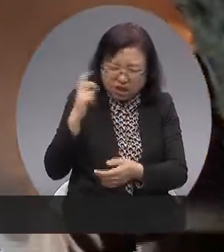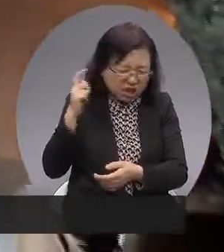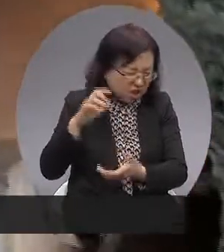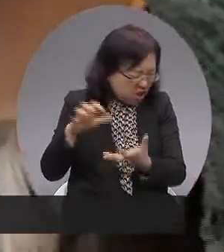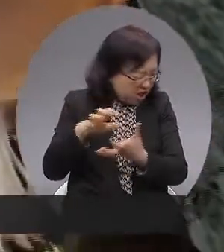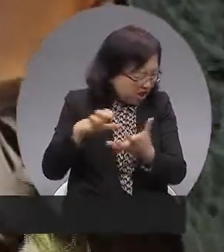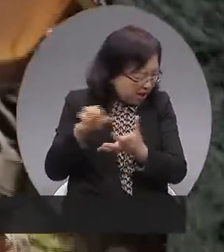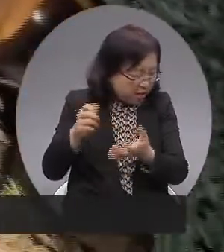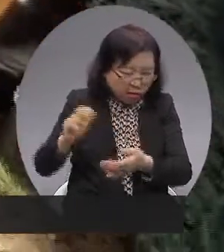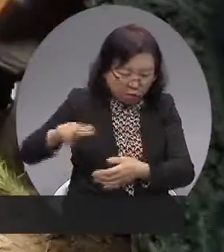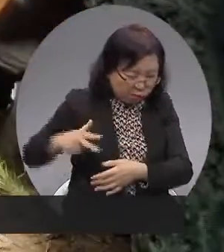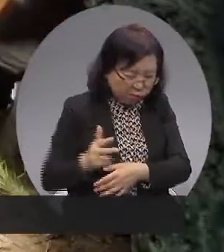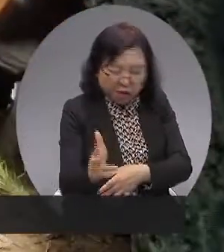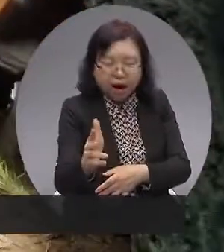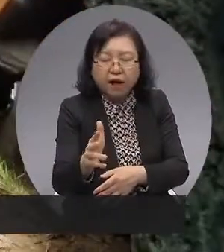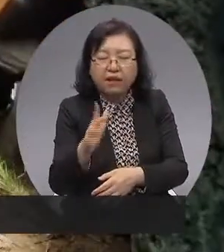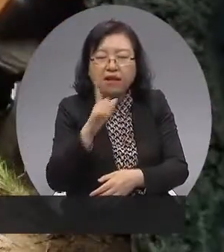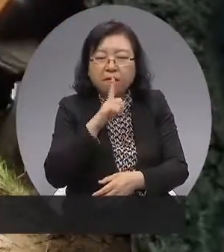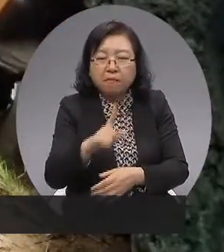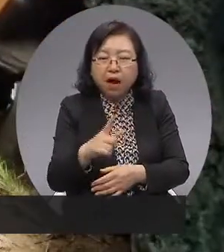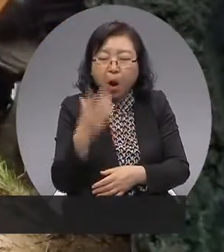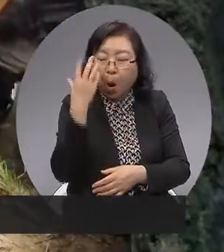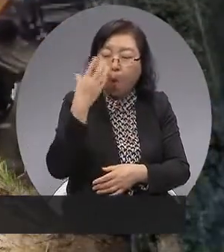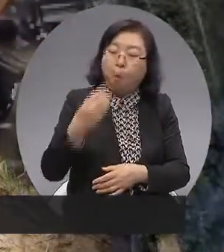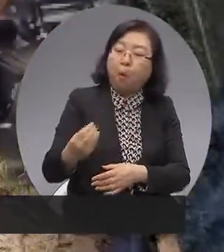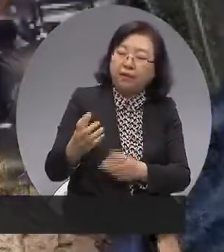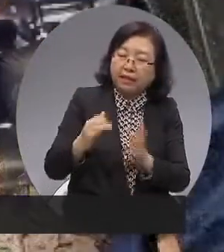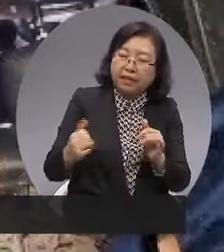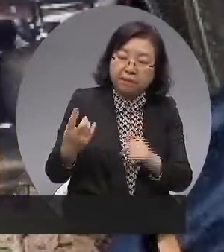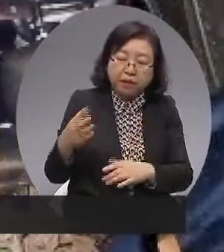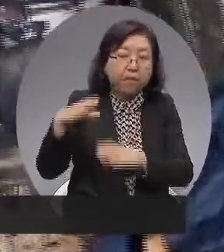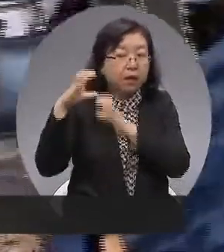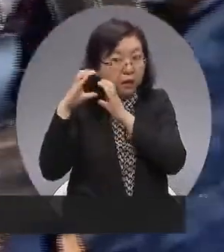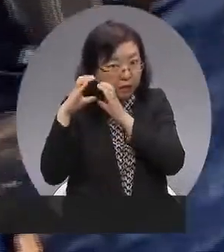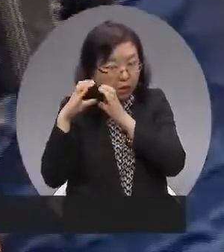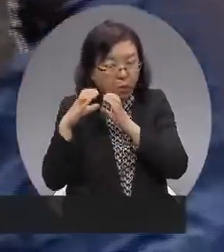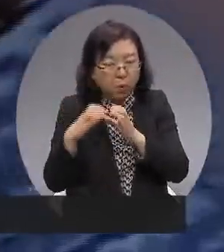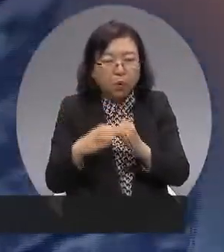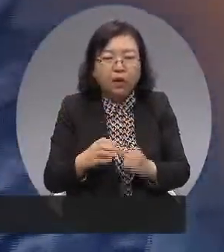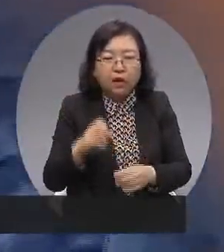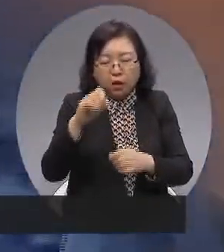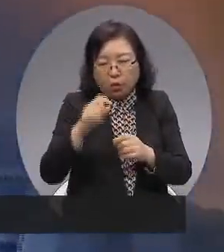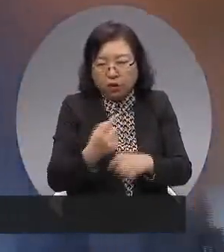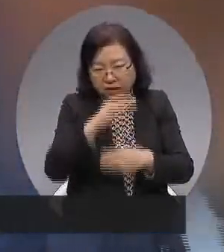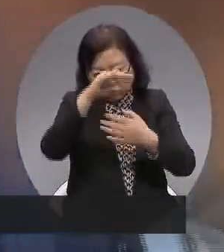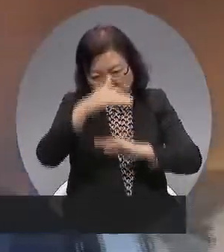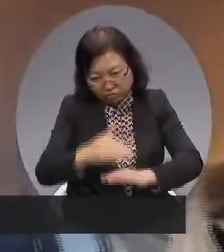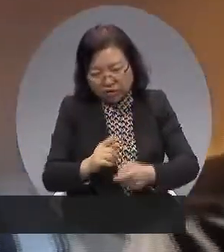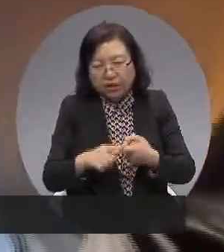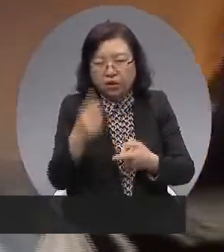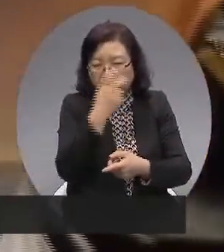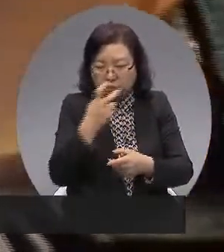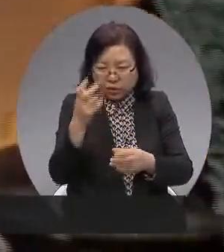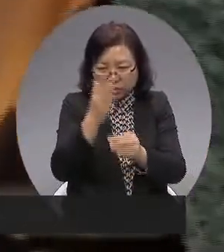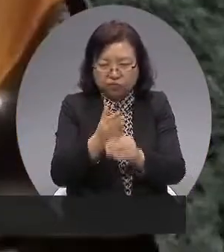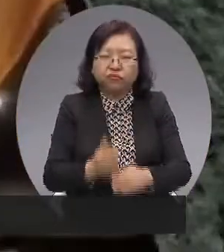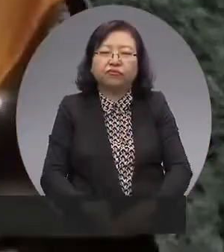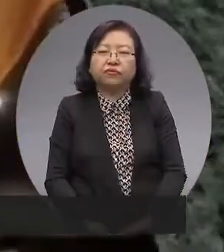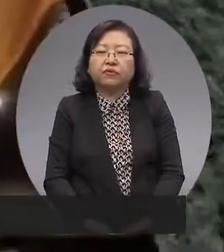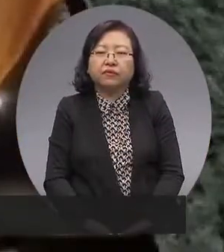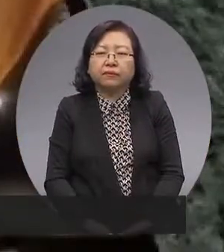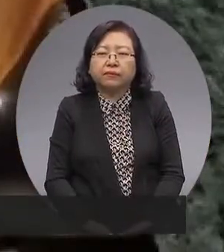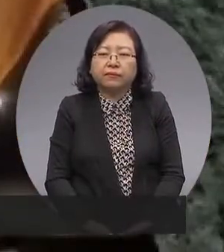내며 빠르게 앞으로 움직였다는 목격자의 진술 등을 토대로 사고 경위를 조사하고 있습니다.